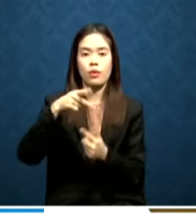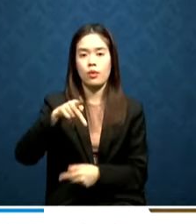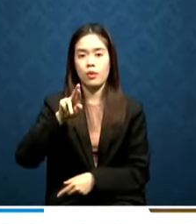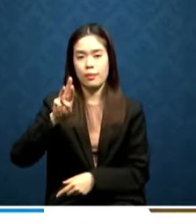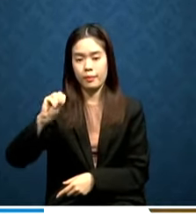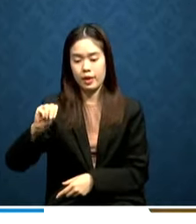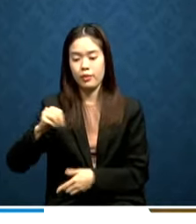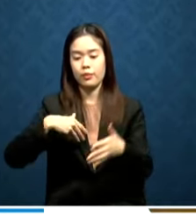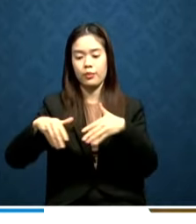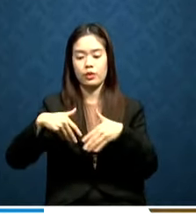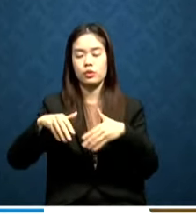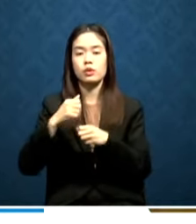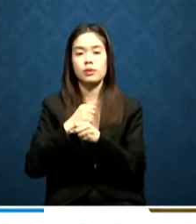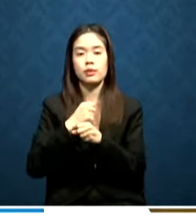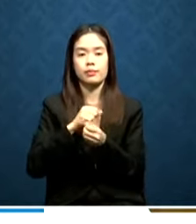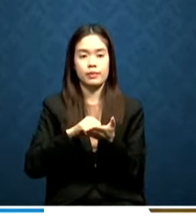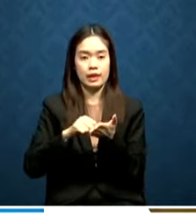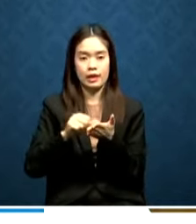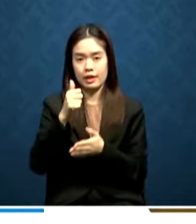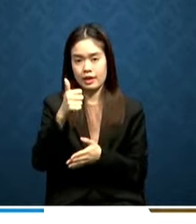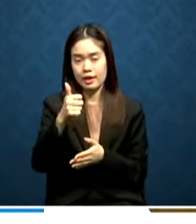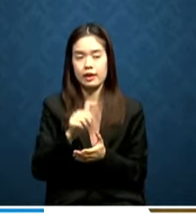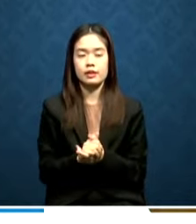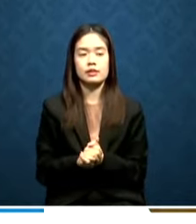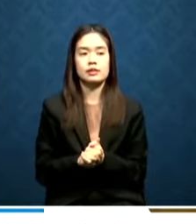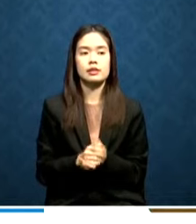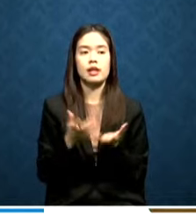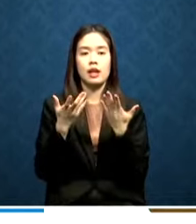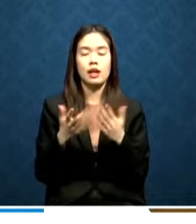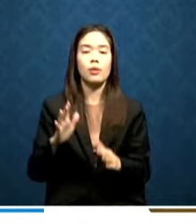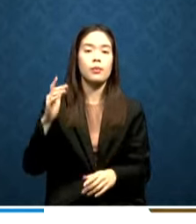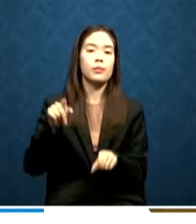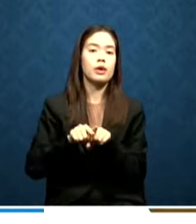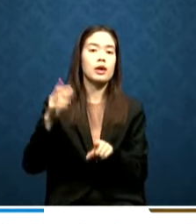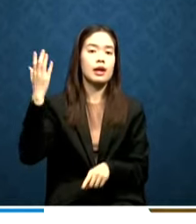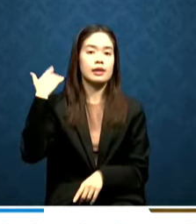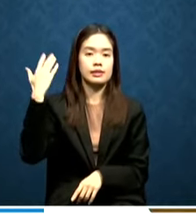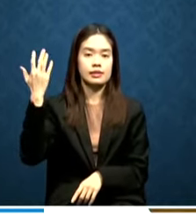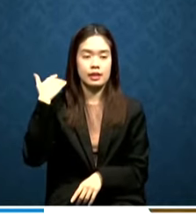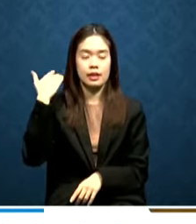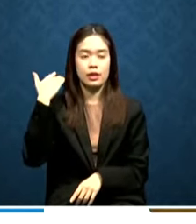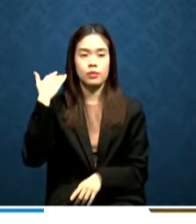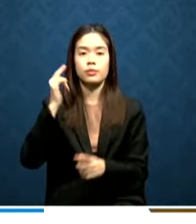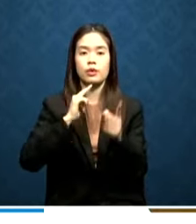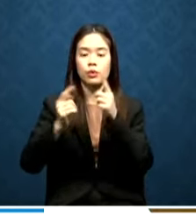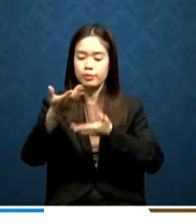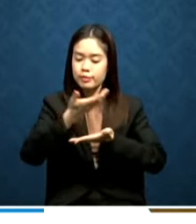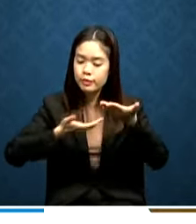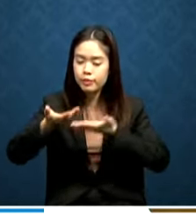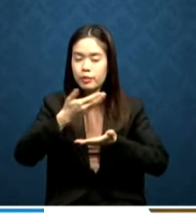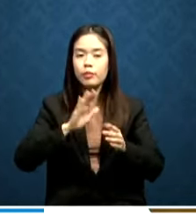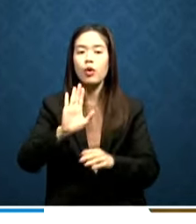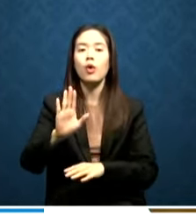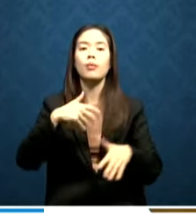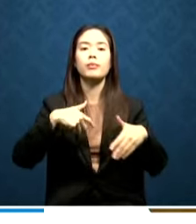ครับแล้วก็มีการทำแบบประชามติคราวที่แล้วก็คือถามเป็นข้อหารือประชาชนก็ได้